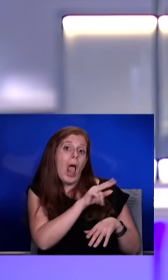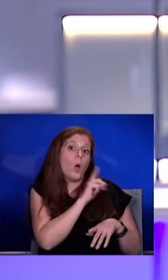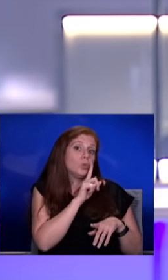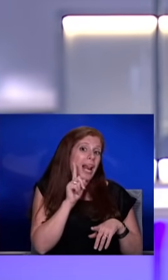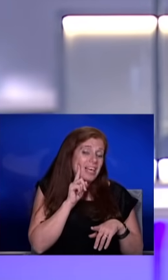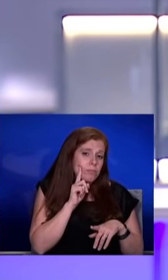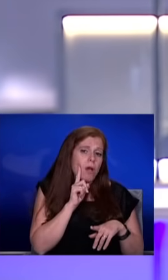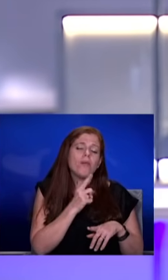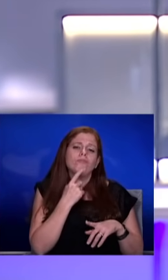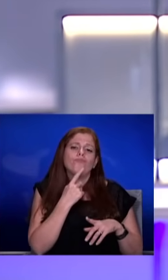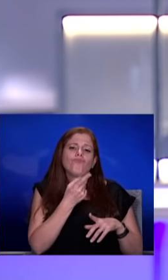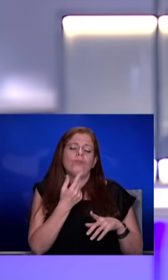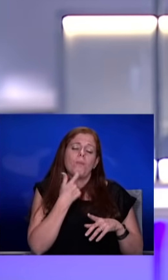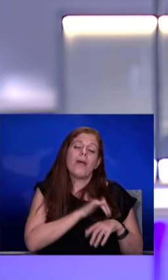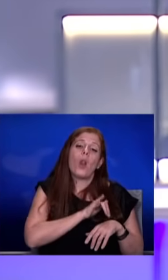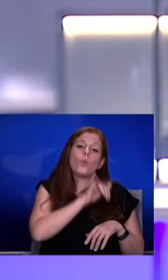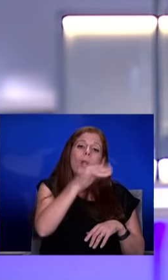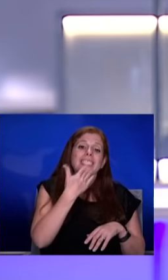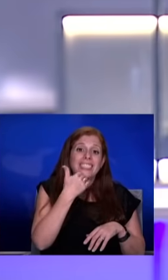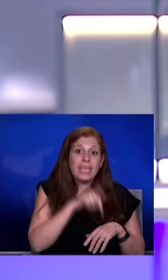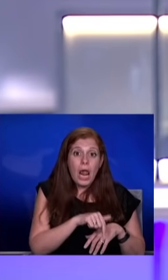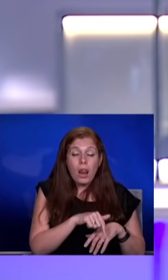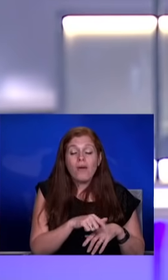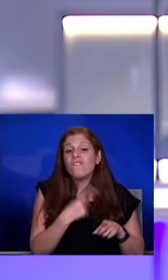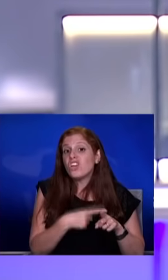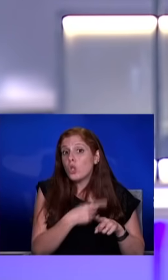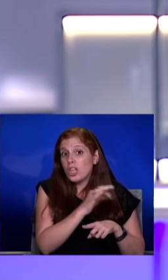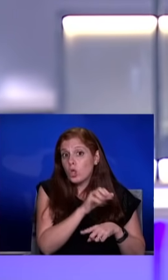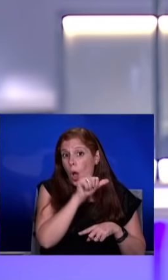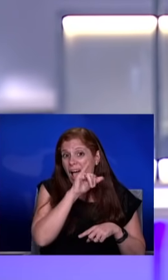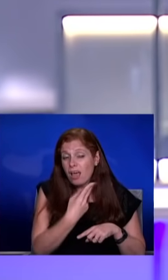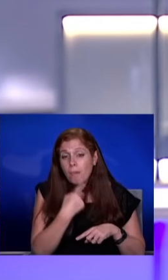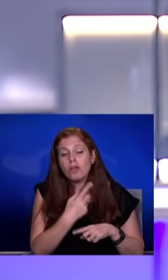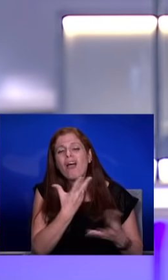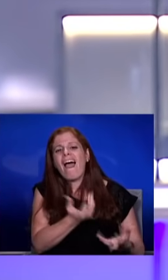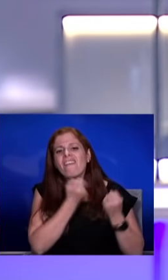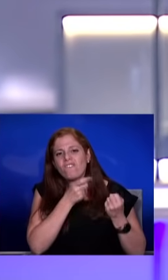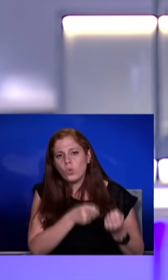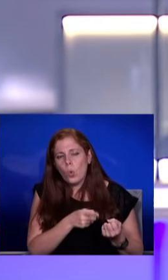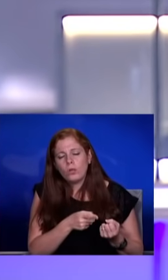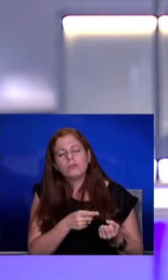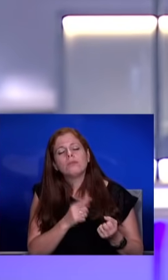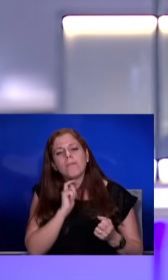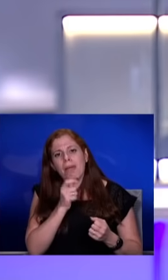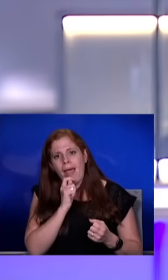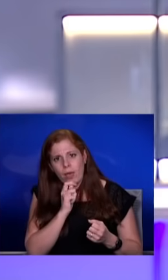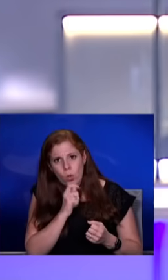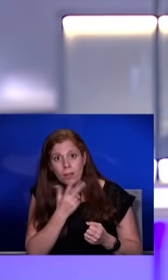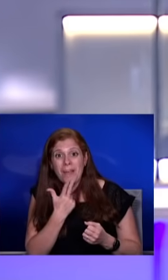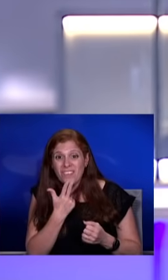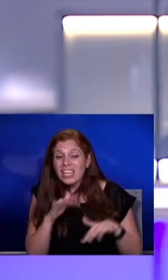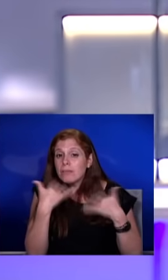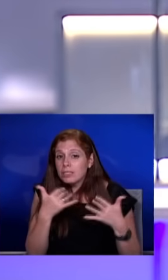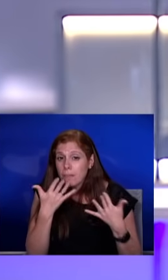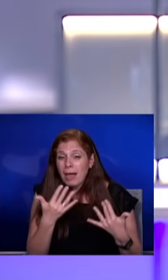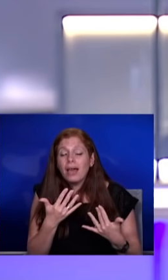איתן על מטוס לישראל, ולטענת דודתו, איה, חטף אותו ממנה. בריאיון בלעדי וראשון בעברית, היא מספרת